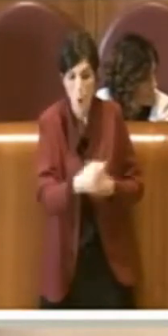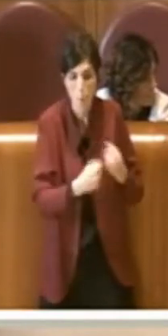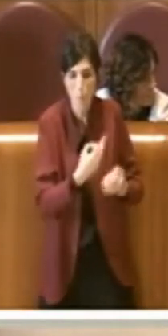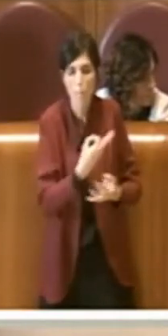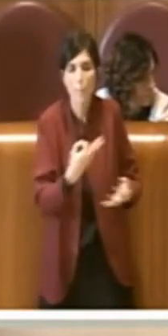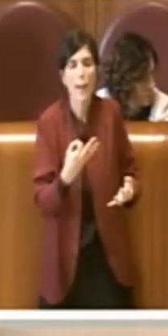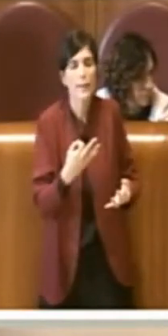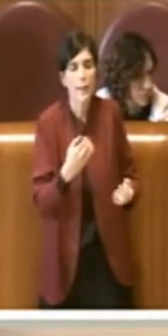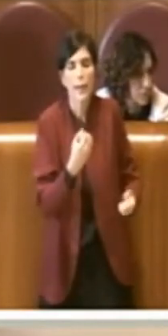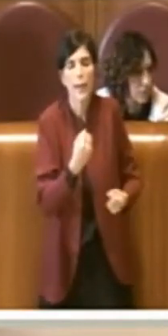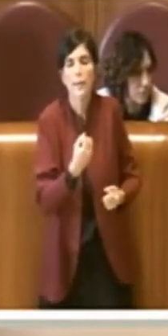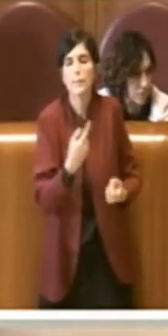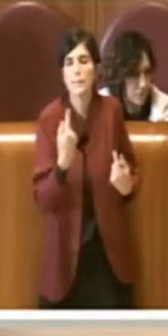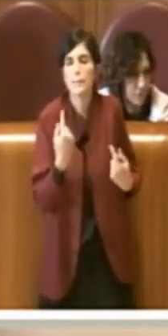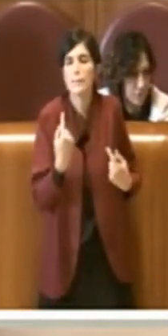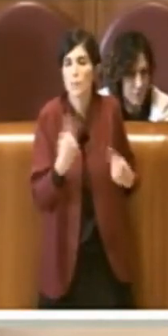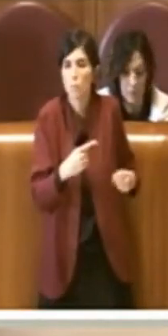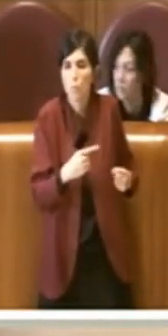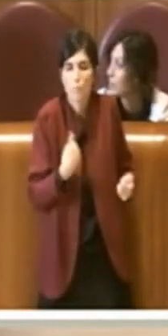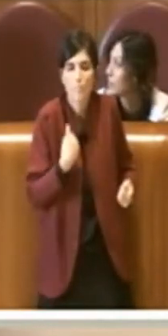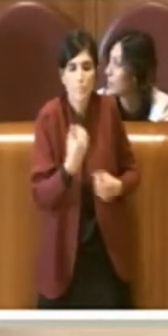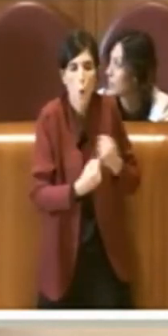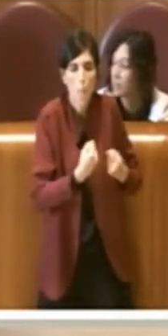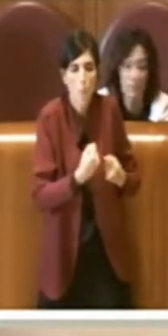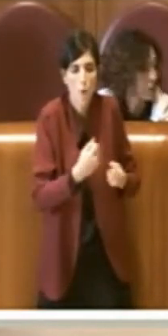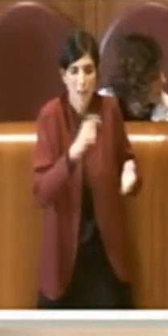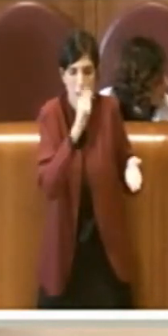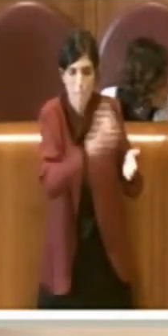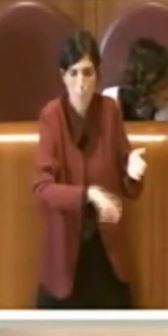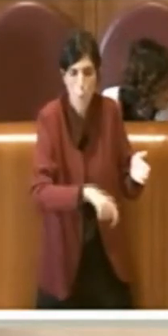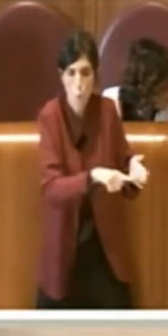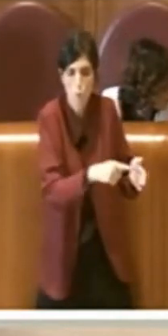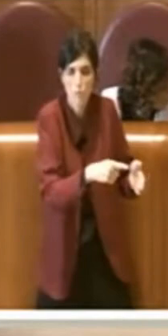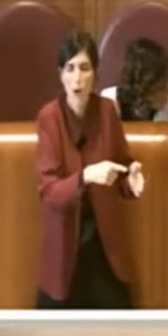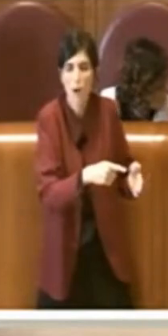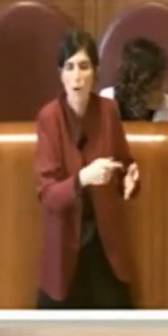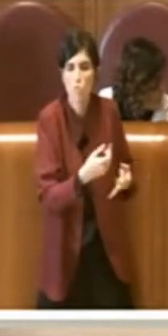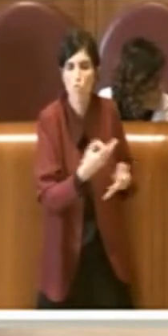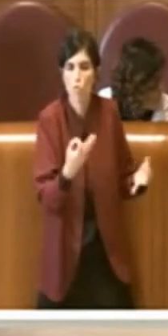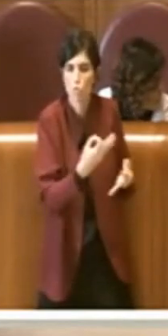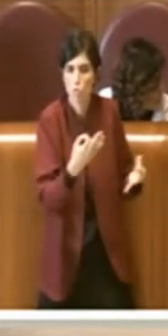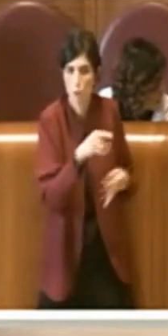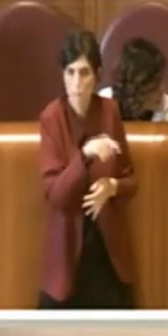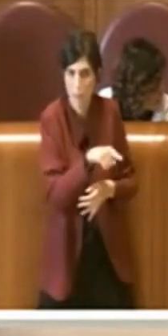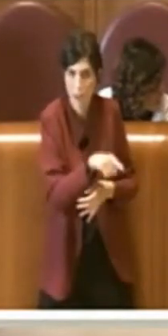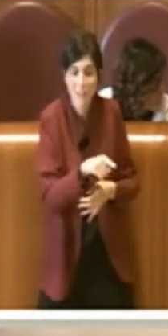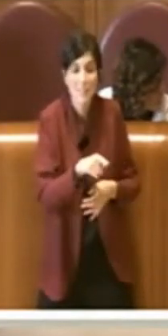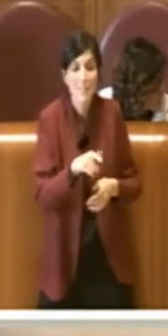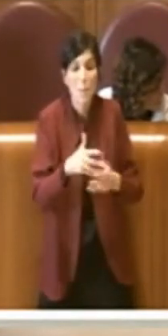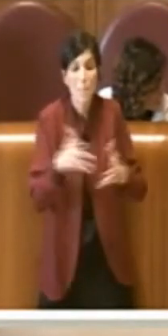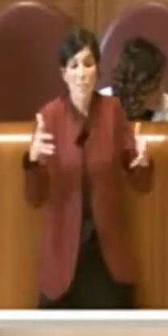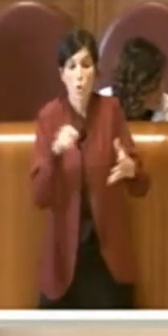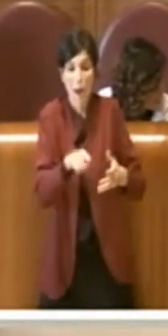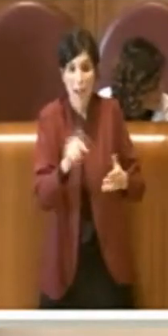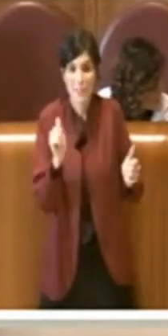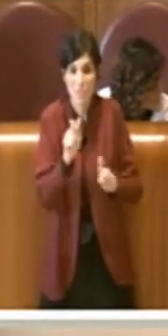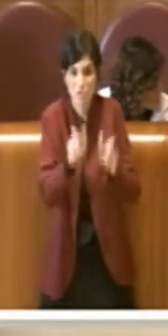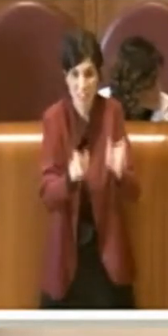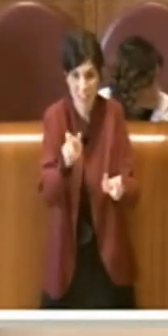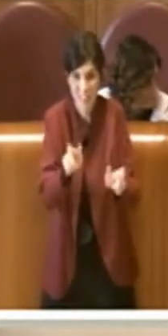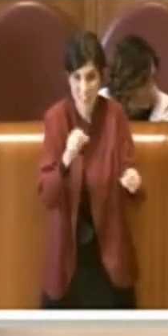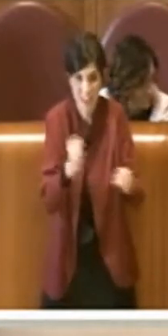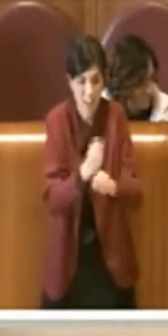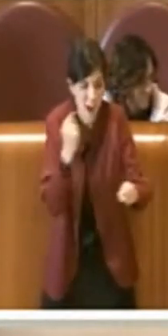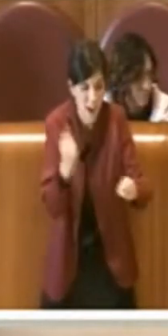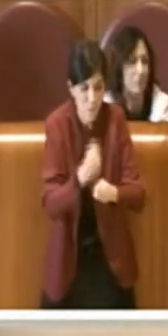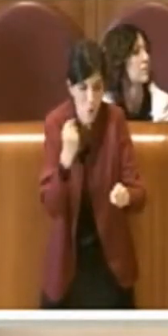bene. Per cui è giusto che venga sanzionato, ma la stragrande maggioranza dei lavoratori fa il proprio dovere fino in fondo e con